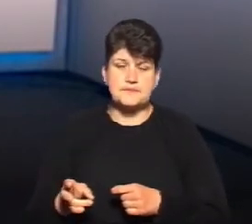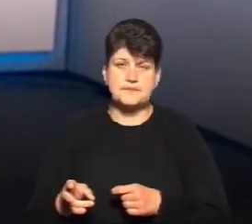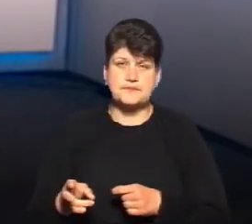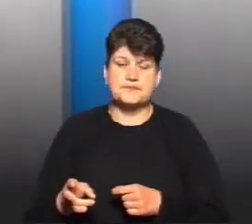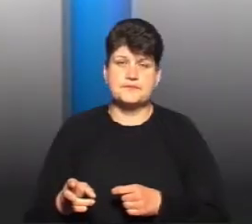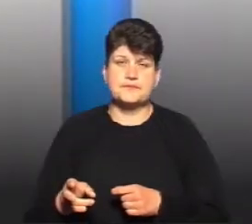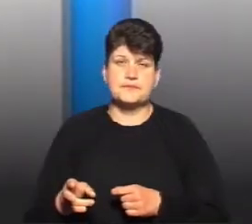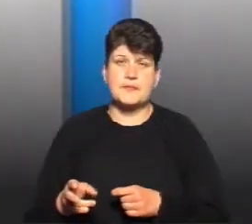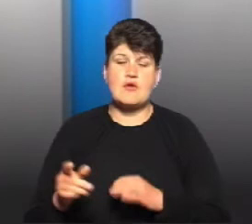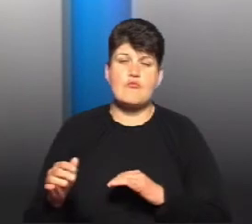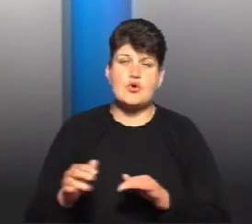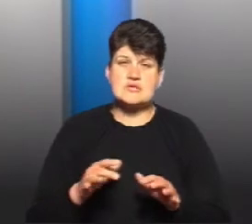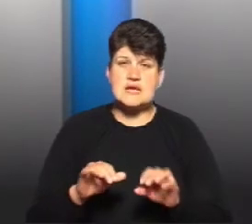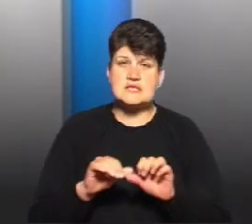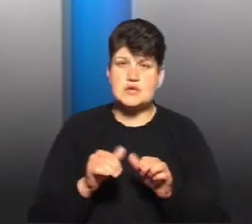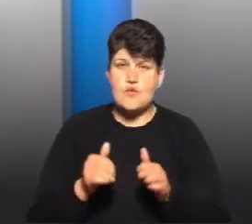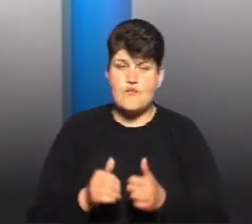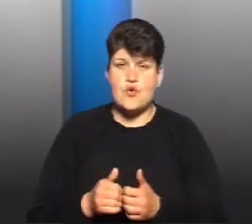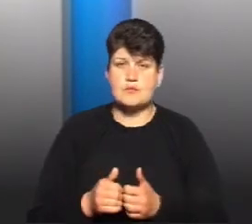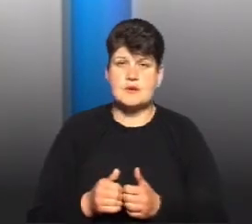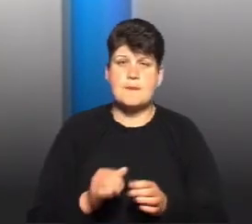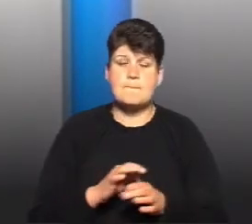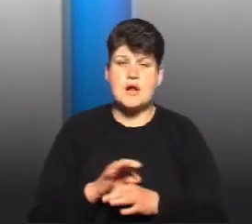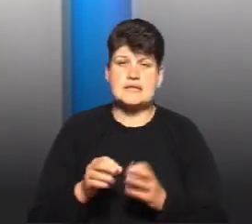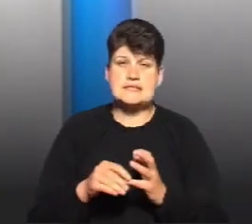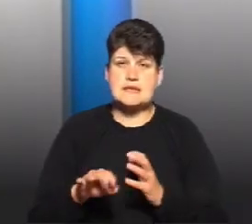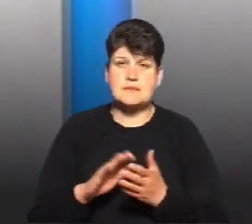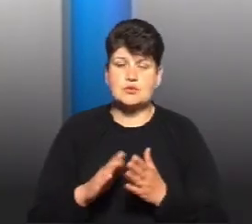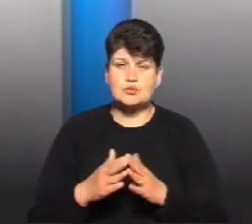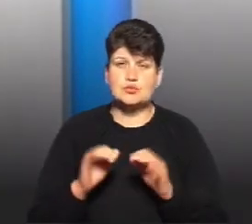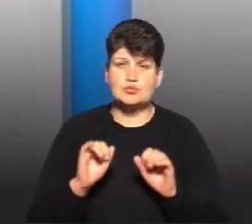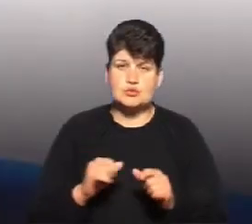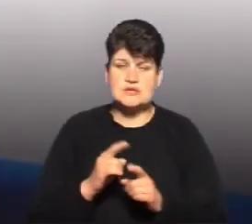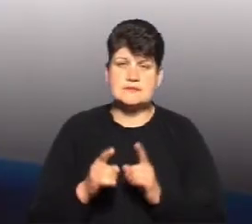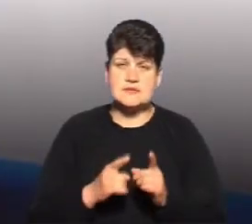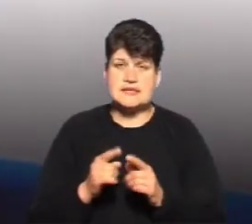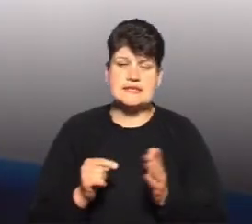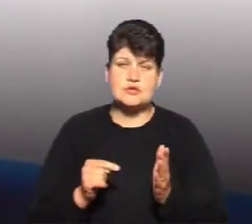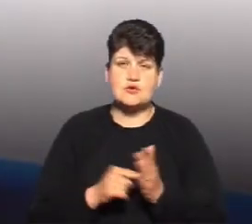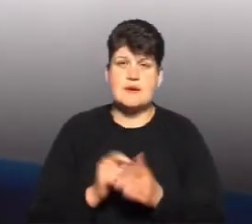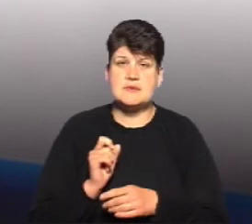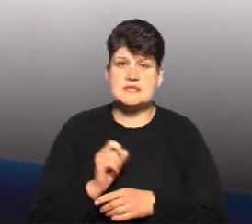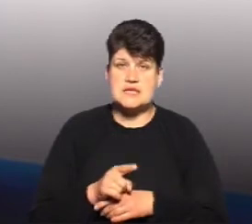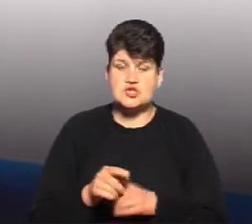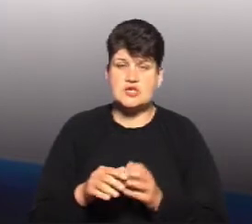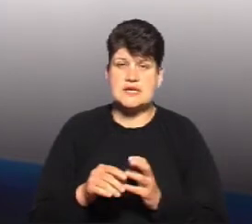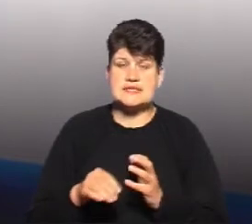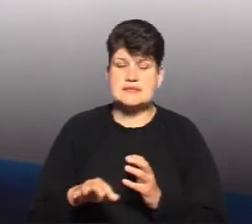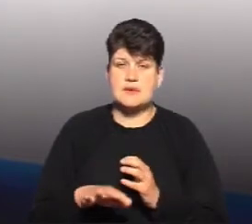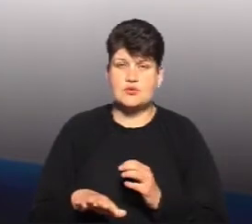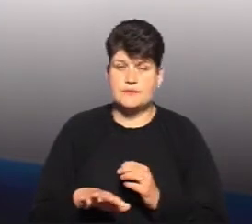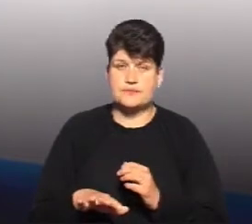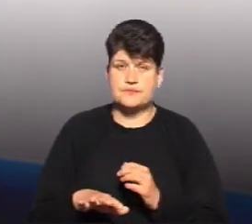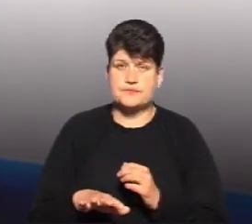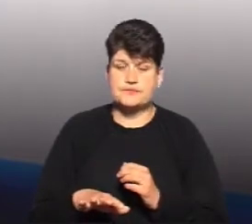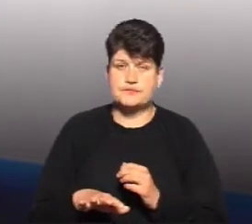процесі оформлення проектом землеустрою можна змінити відповідно цільове призначення земельної ділянки. Якщо, наприклад, взагалі легше стало після